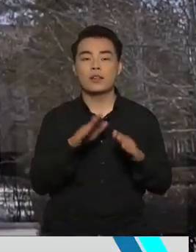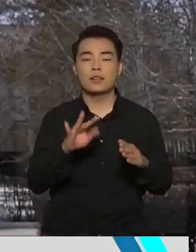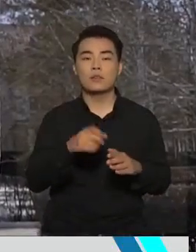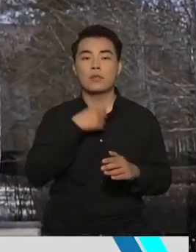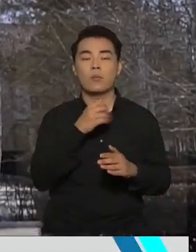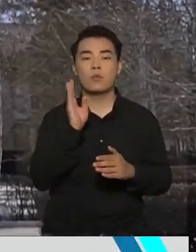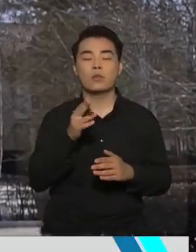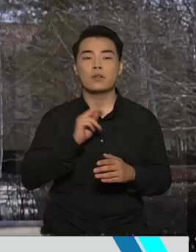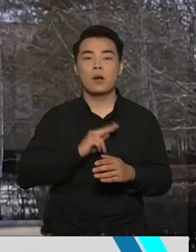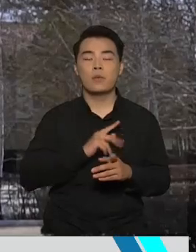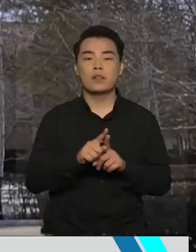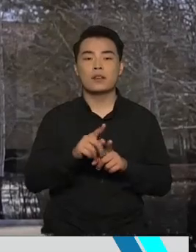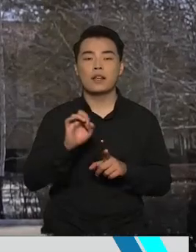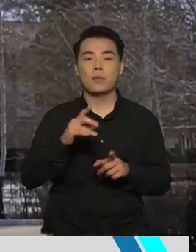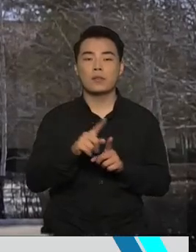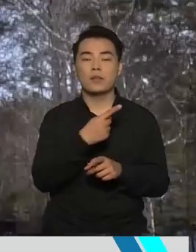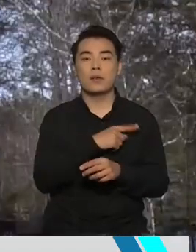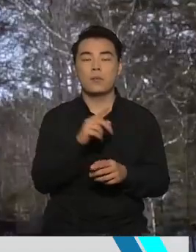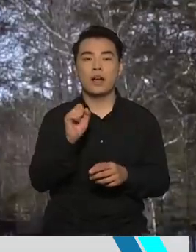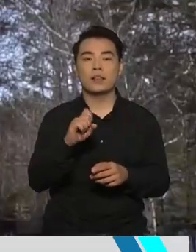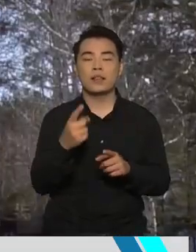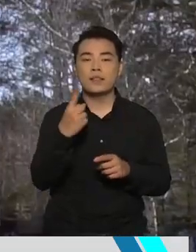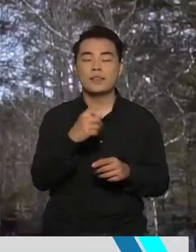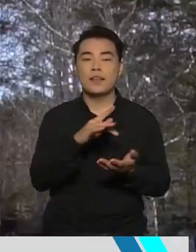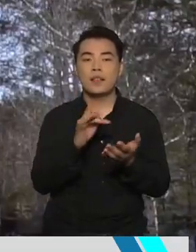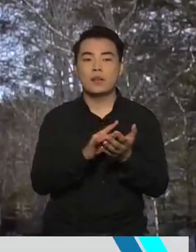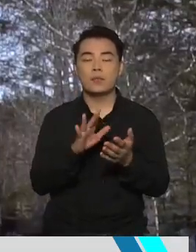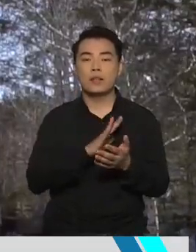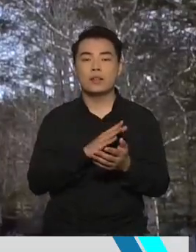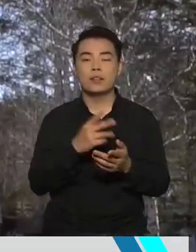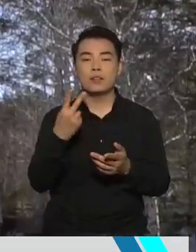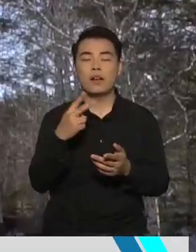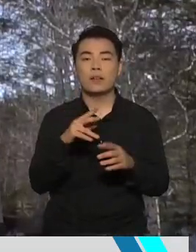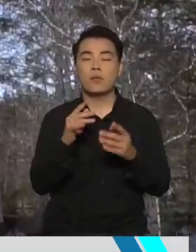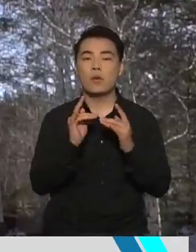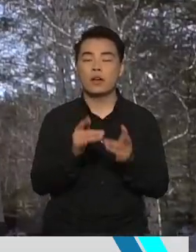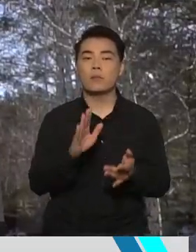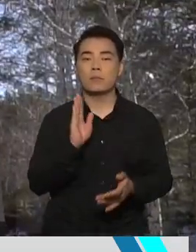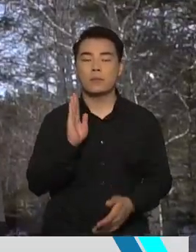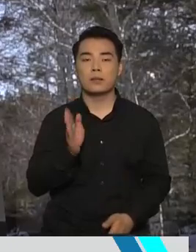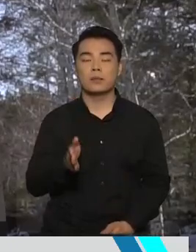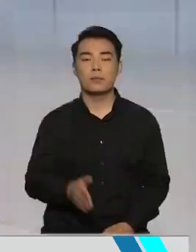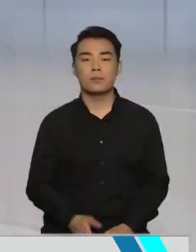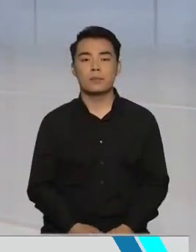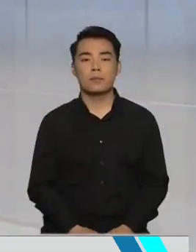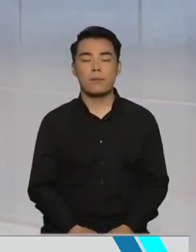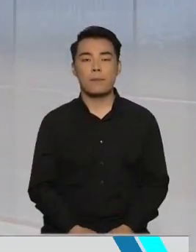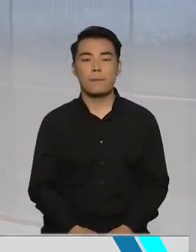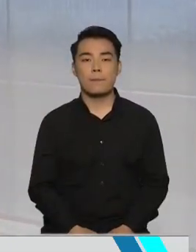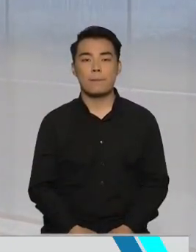взрослые проходили реабилитацию на базе единственного центра, который рассчитан всего на 20 коек.